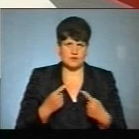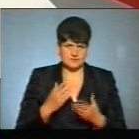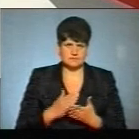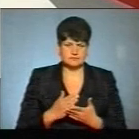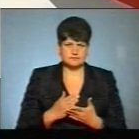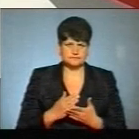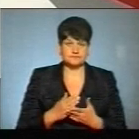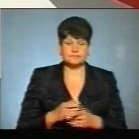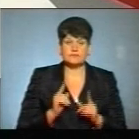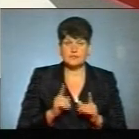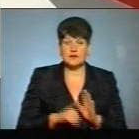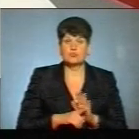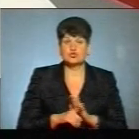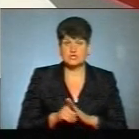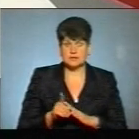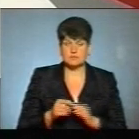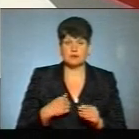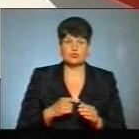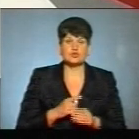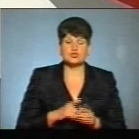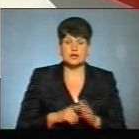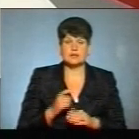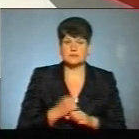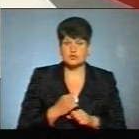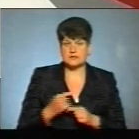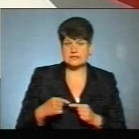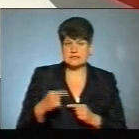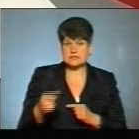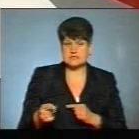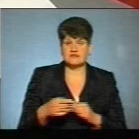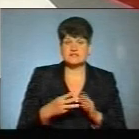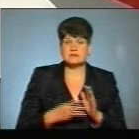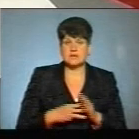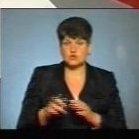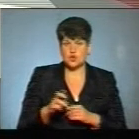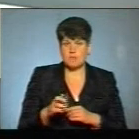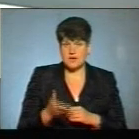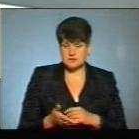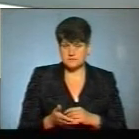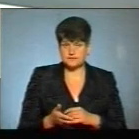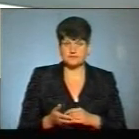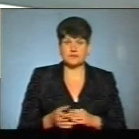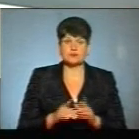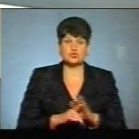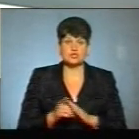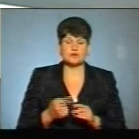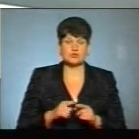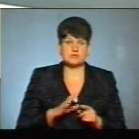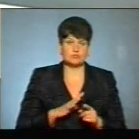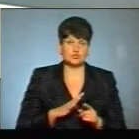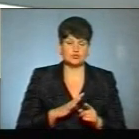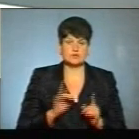знаєте, як тільки почалося, фактично ми почали працювати в дистанційному режимі з 18 березня. Спочатку це було